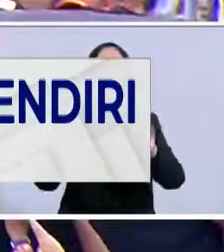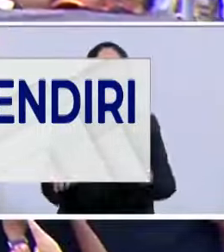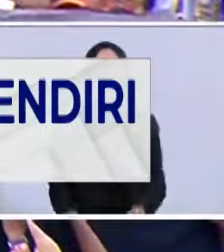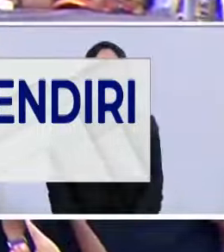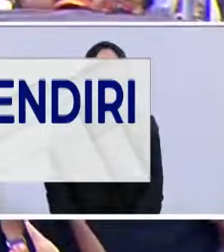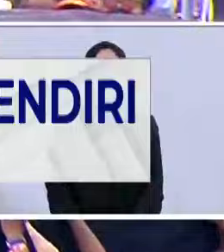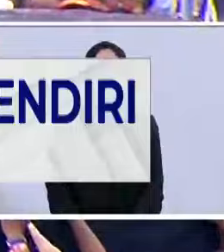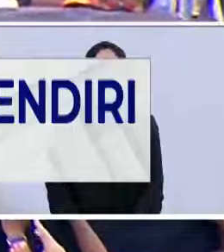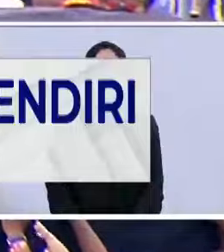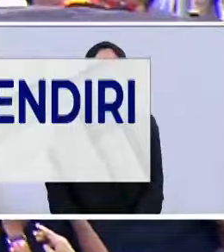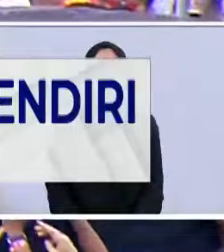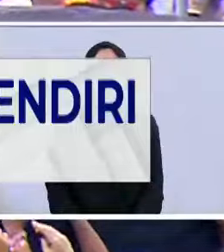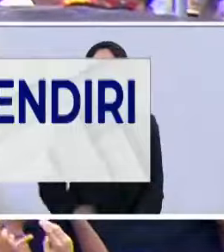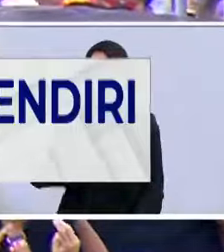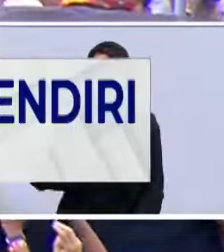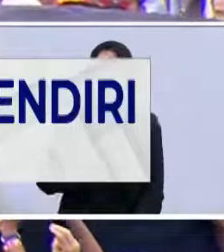Biarkan mereka netral.